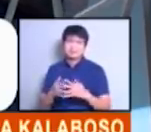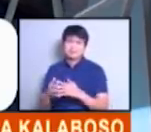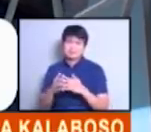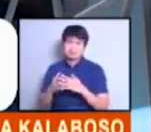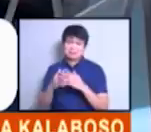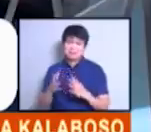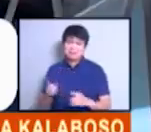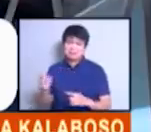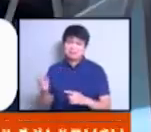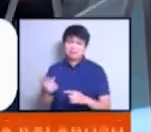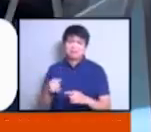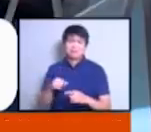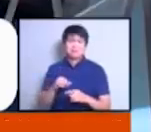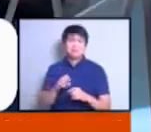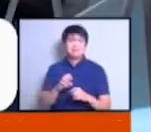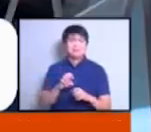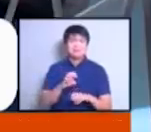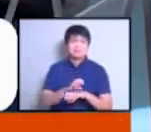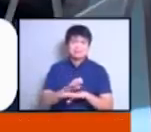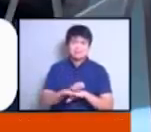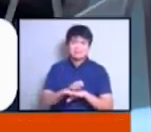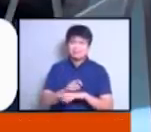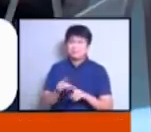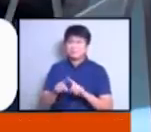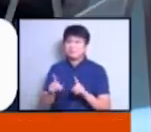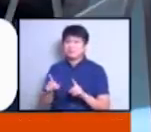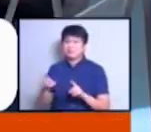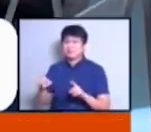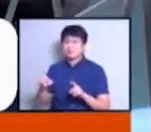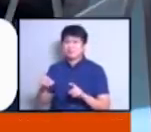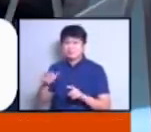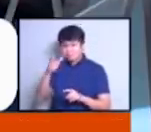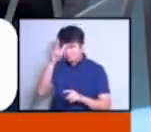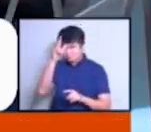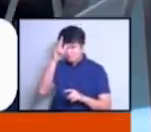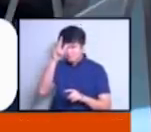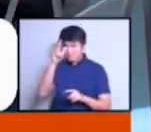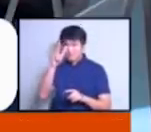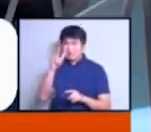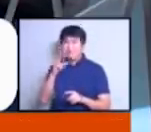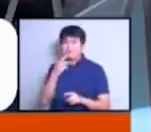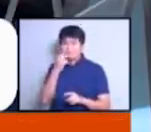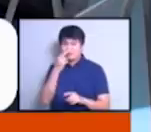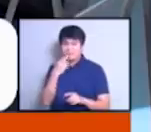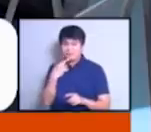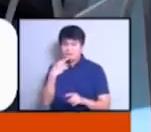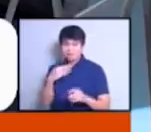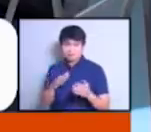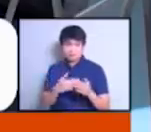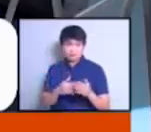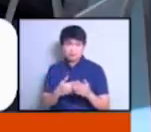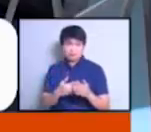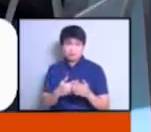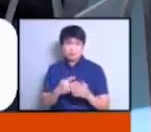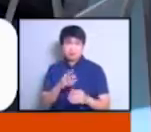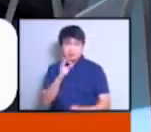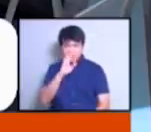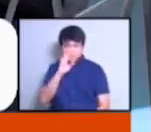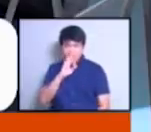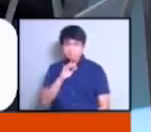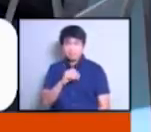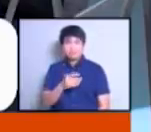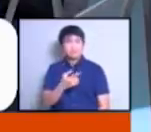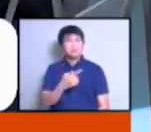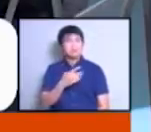nito eh, samantala itong Manok na Pula, Tagalog. Siya din nagsabi, sir, na biniro ko siya, Vic, malaki yung kita mo, hindi ka lang naman ang pasalamat lang sana sa